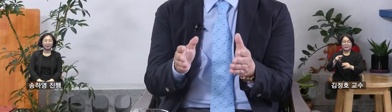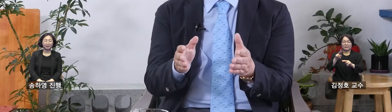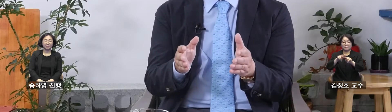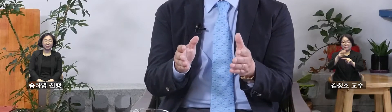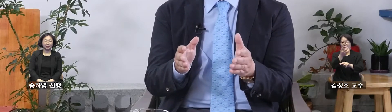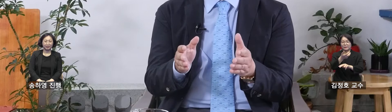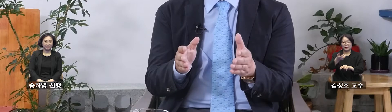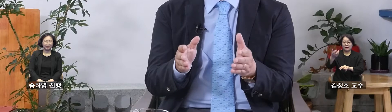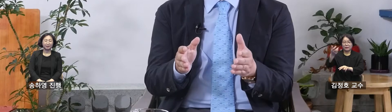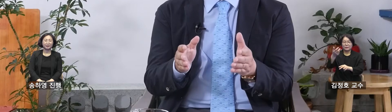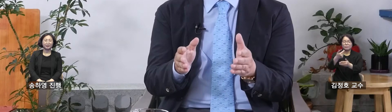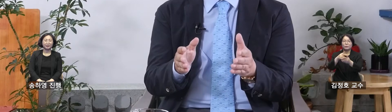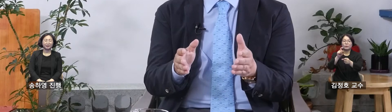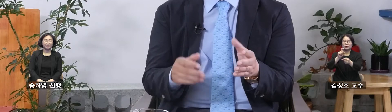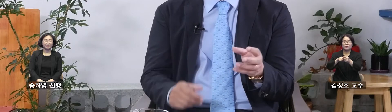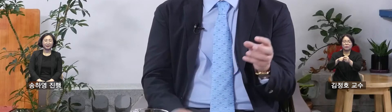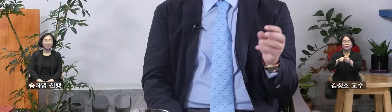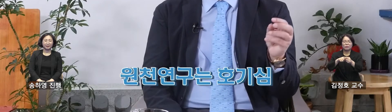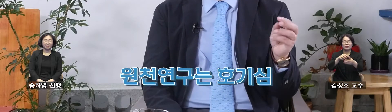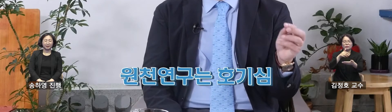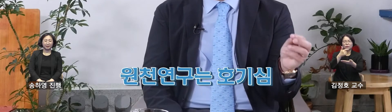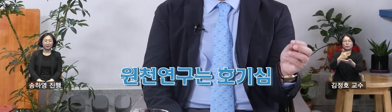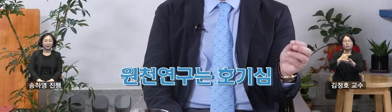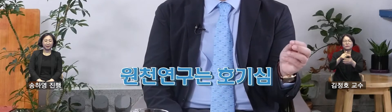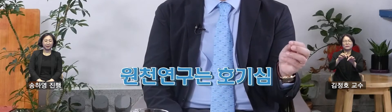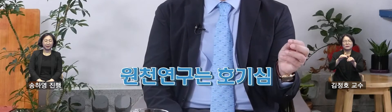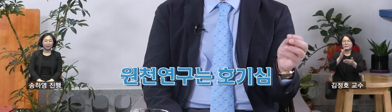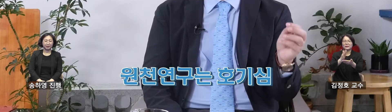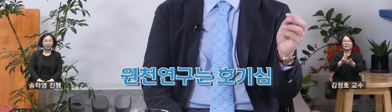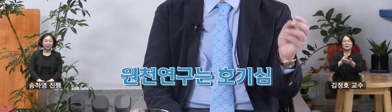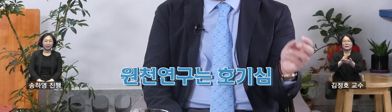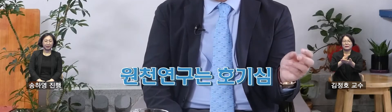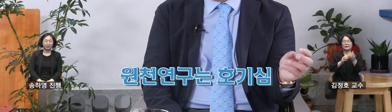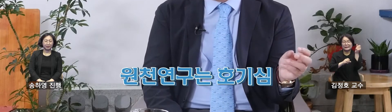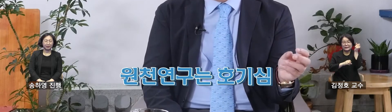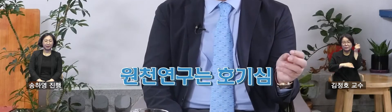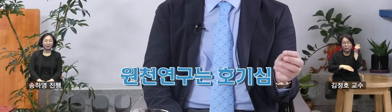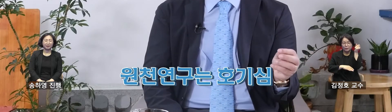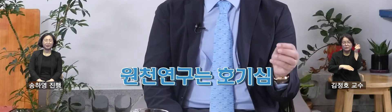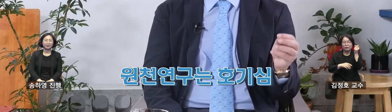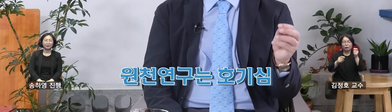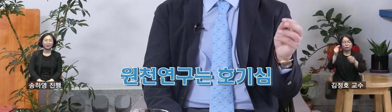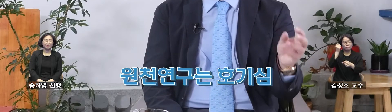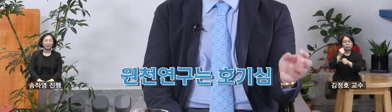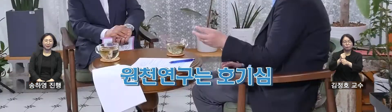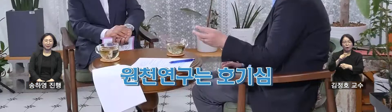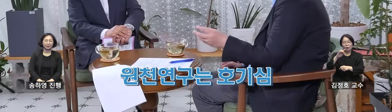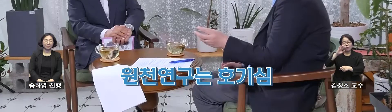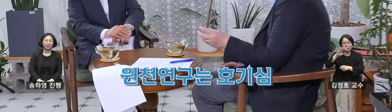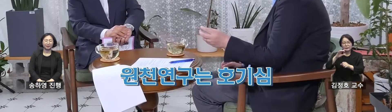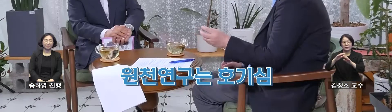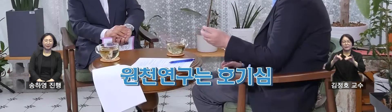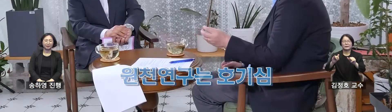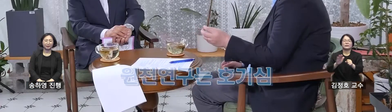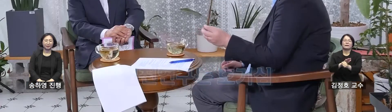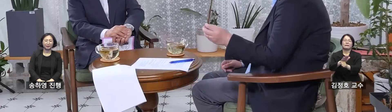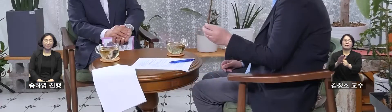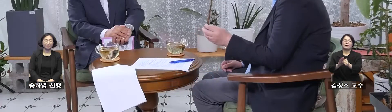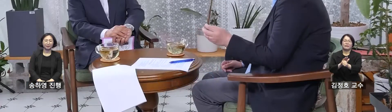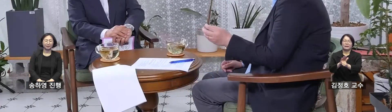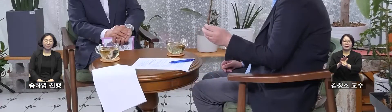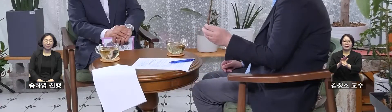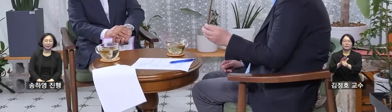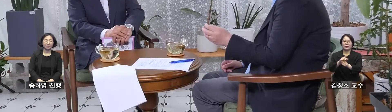쓰고 이런 거 그만하자 이런 생각인데 그 원천 연구는 그야말로 호기심 인류에 대한 사랑